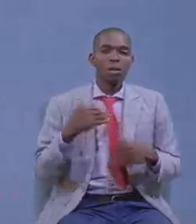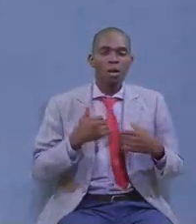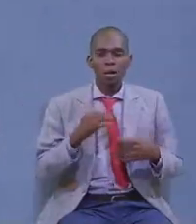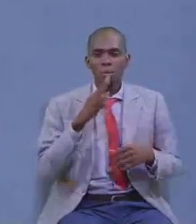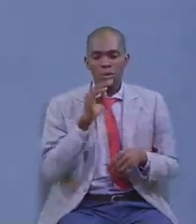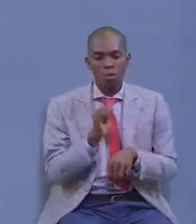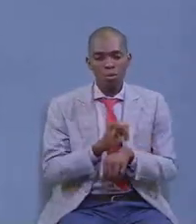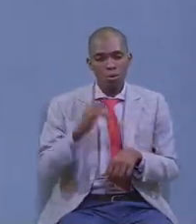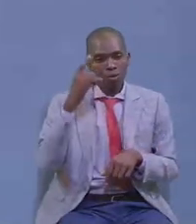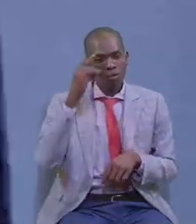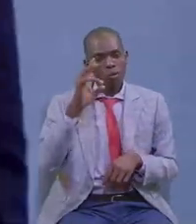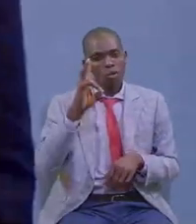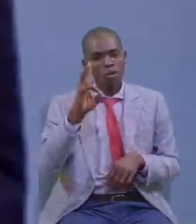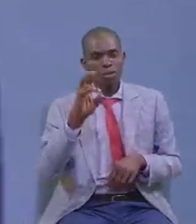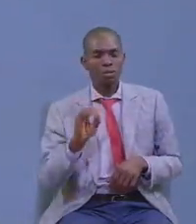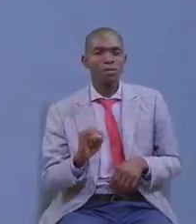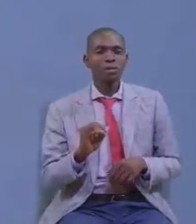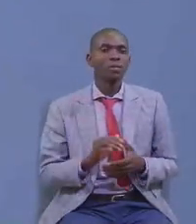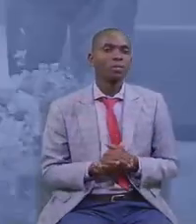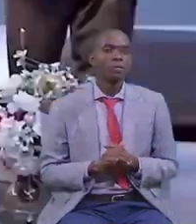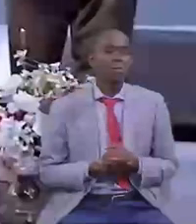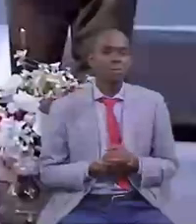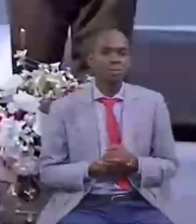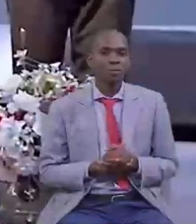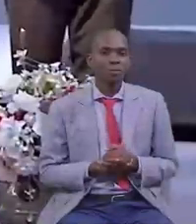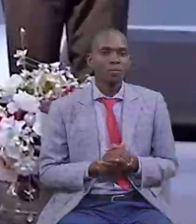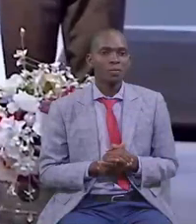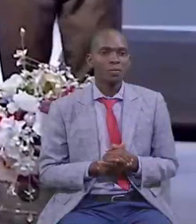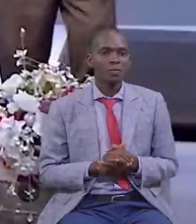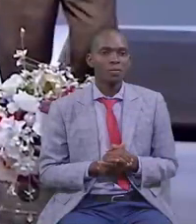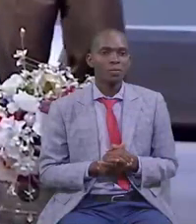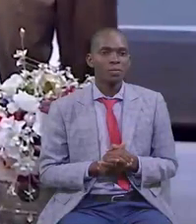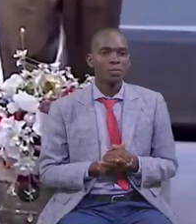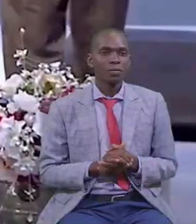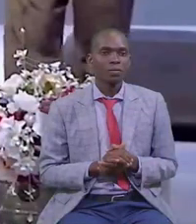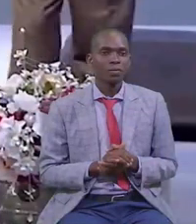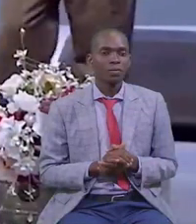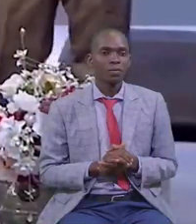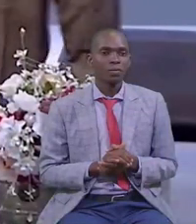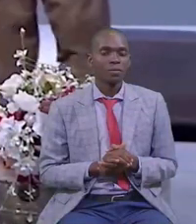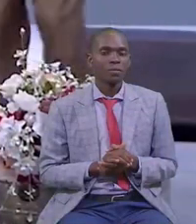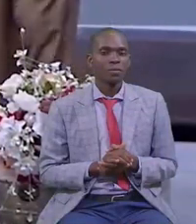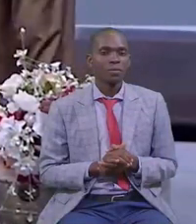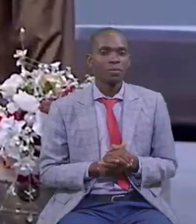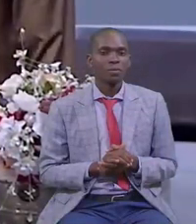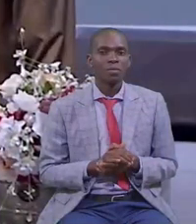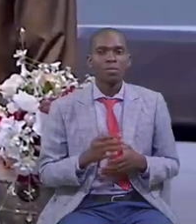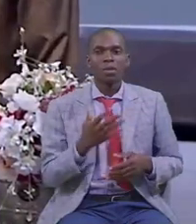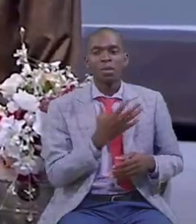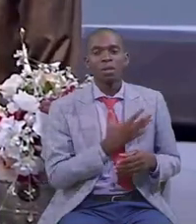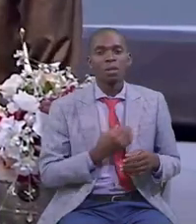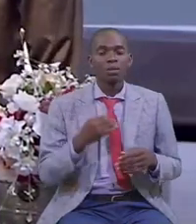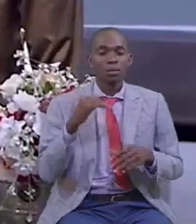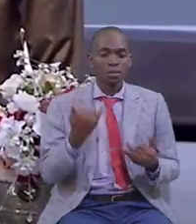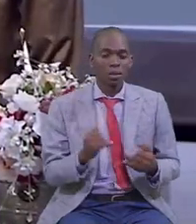Ils disent, ah, mes os, je marche maintenant depuis 70 ans, je ne peux plus continuer. Moi, j'ai dépassé 70